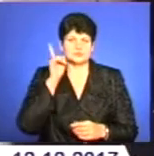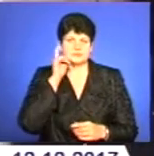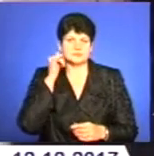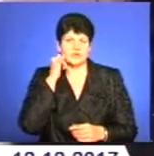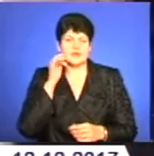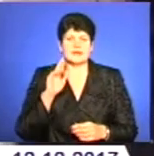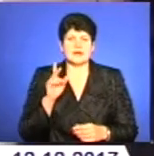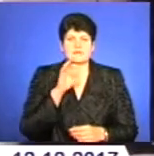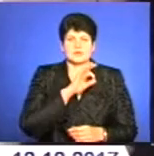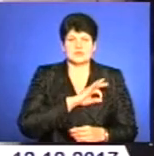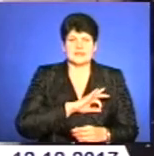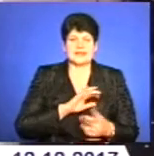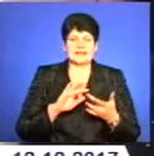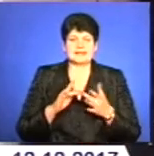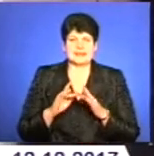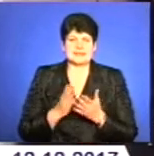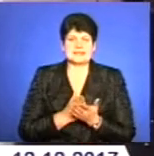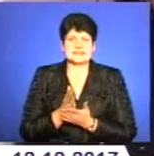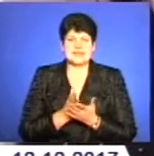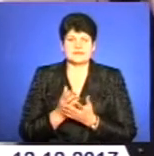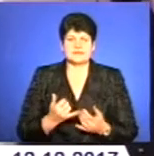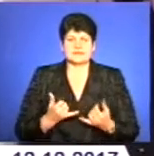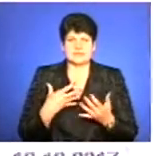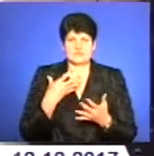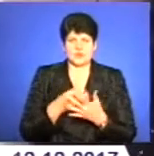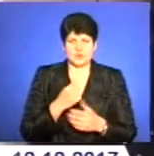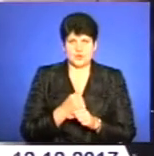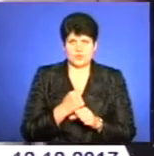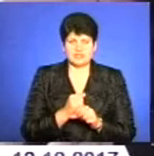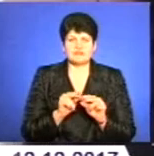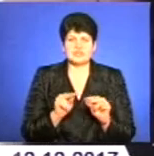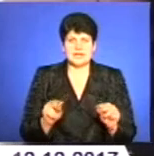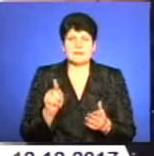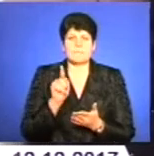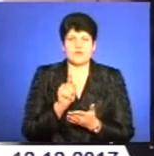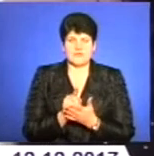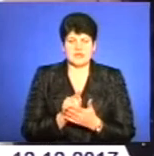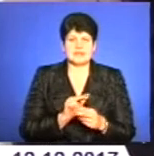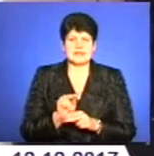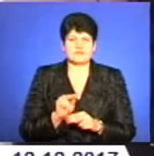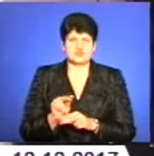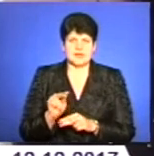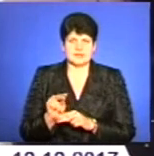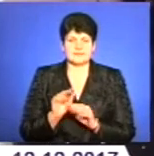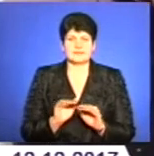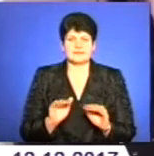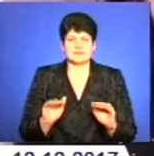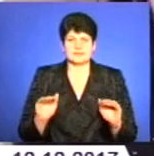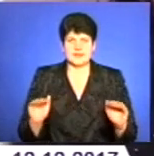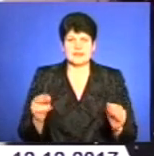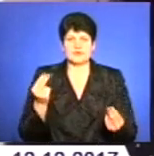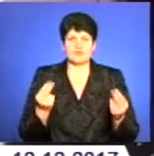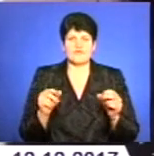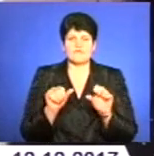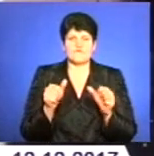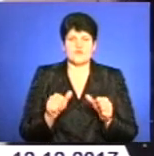як використовувати інтернет-сервіси для своєї роботи. Вчителі повинні навчати дітей в ігрових